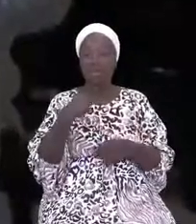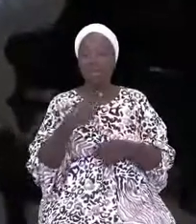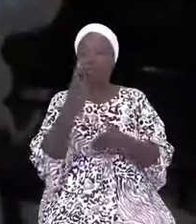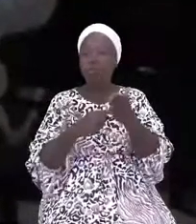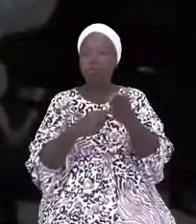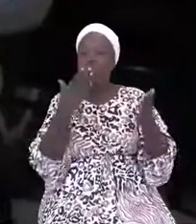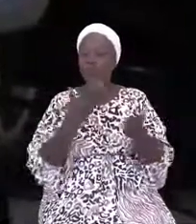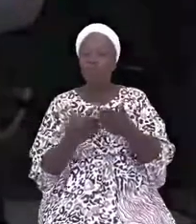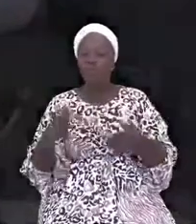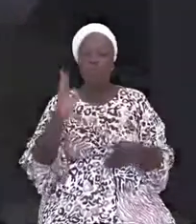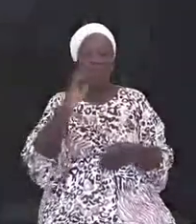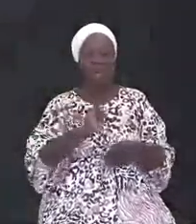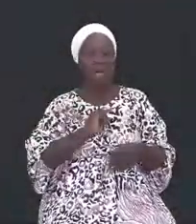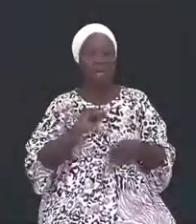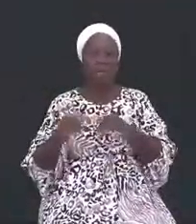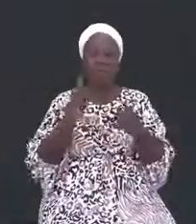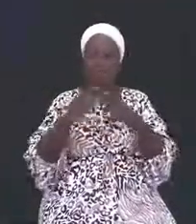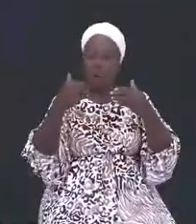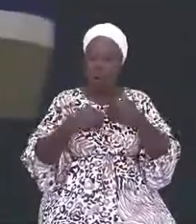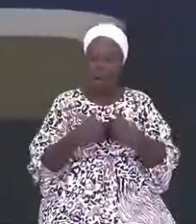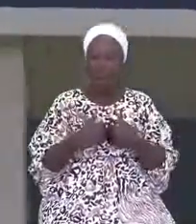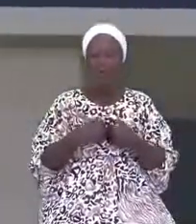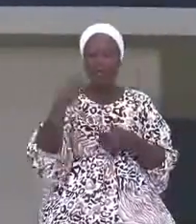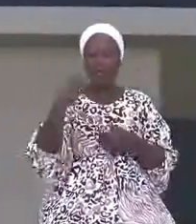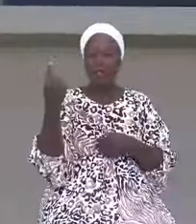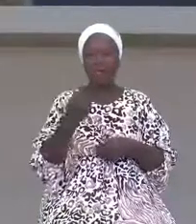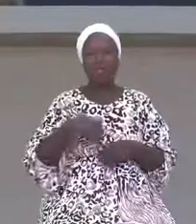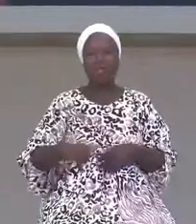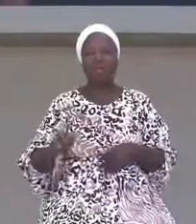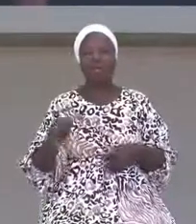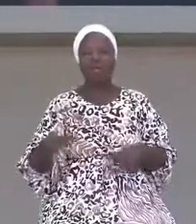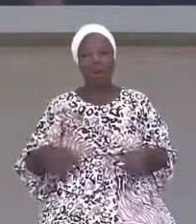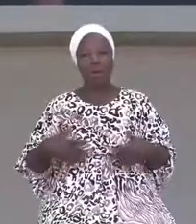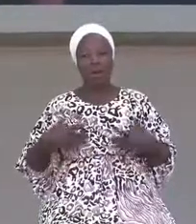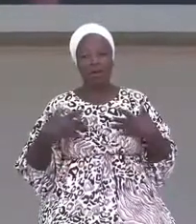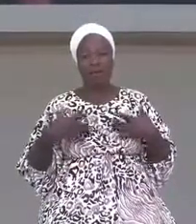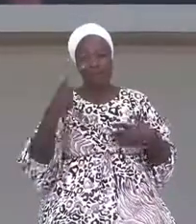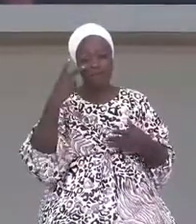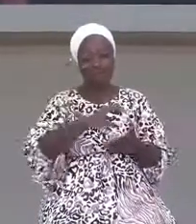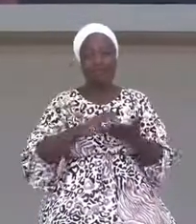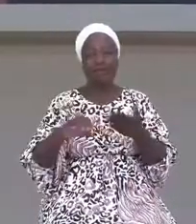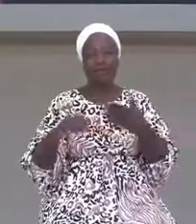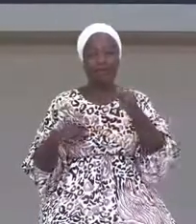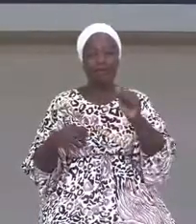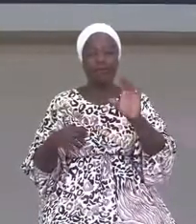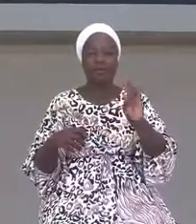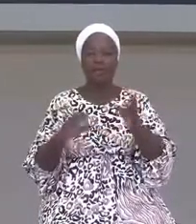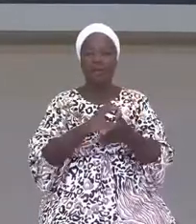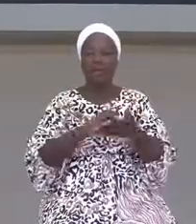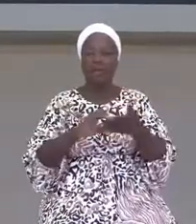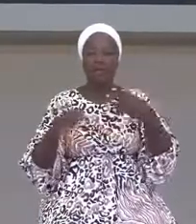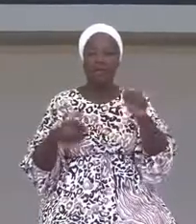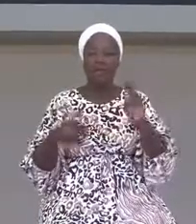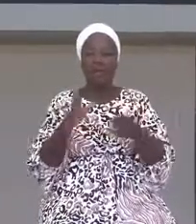bon pour avoir la vie éternelle? Voyez le verset 17. Verset 17, il